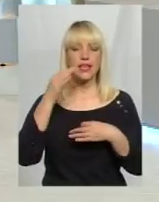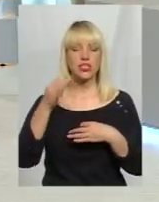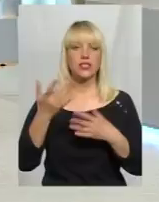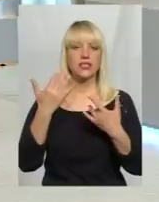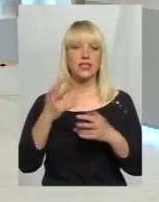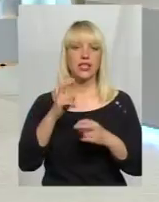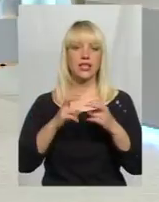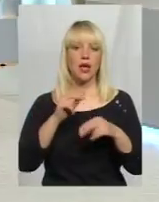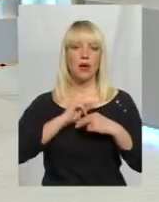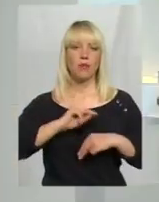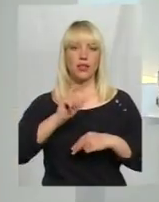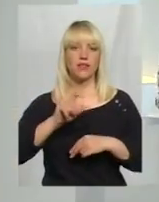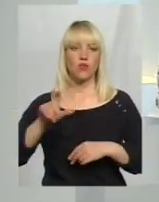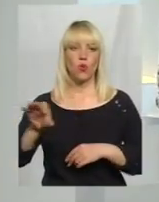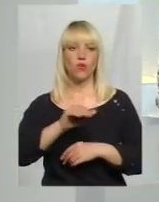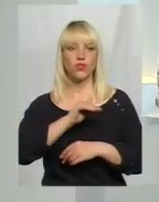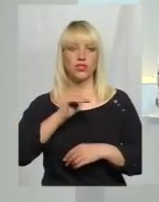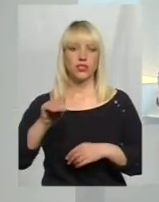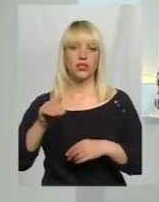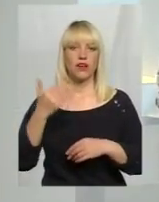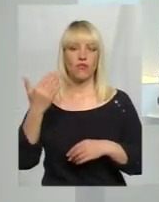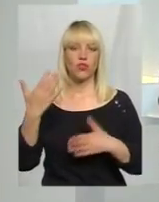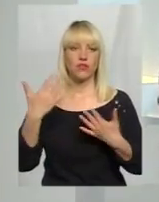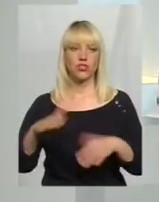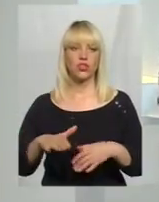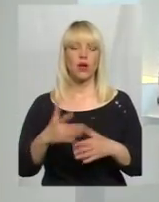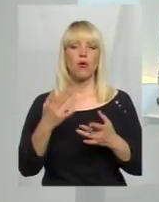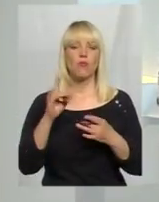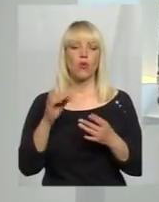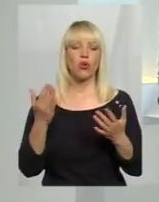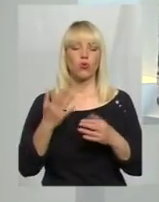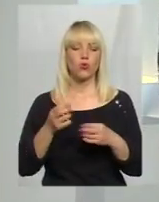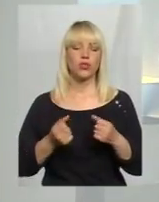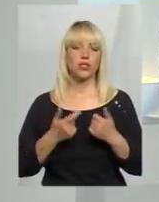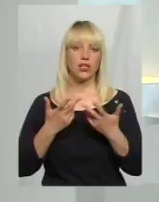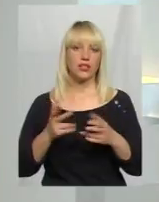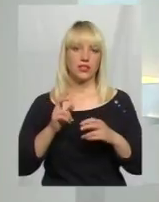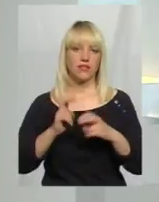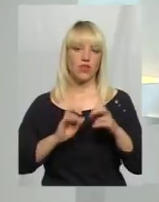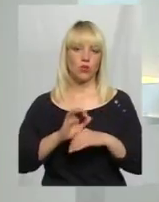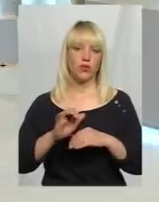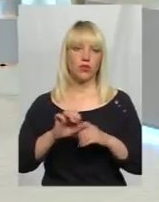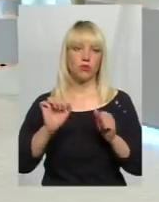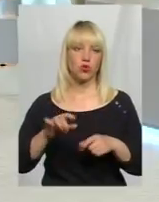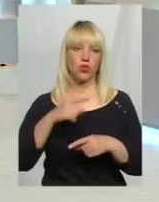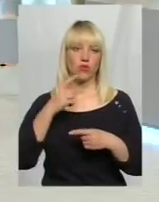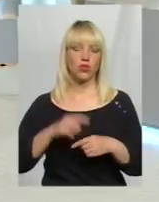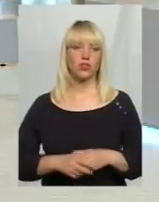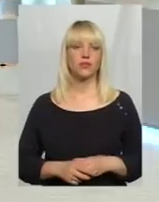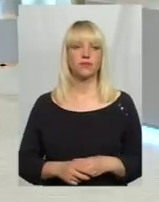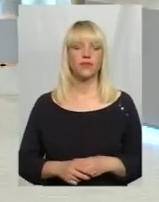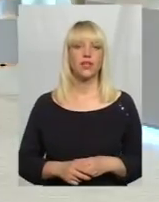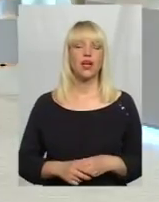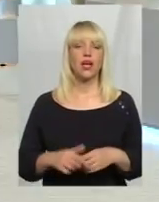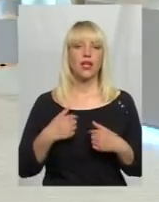приблизно, скільки працівників офіційних, вони вже, ну, про яку кількість робітників можна говорити, що в цій галузі є? Ну, я